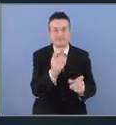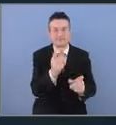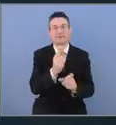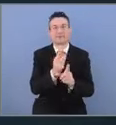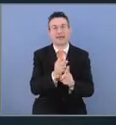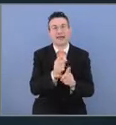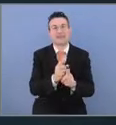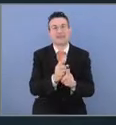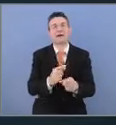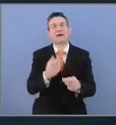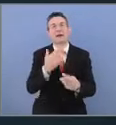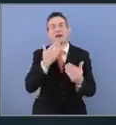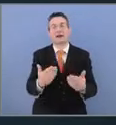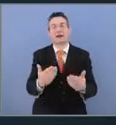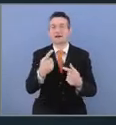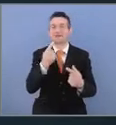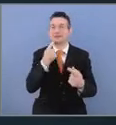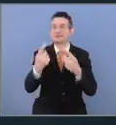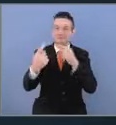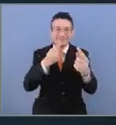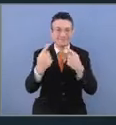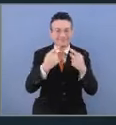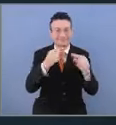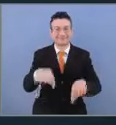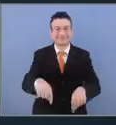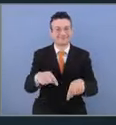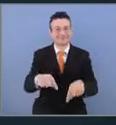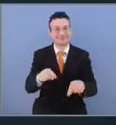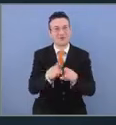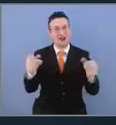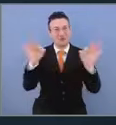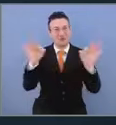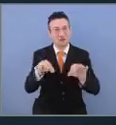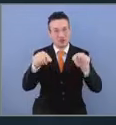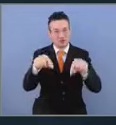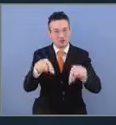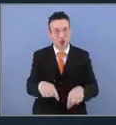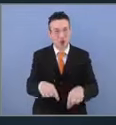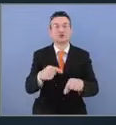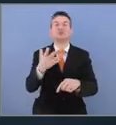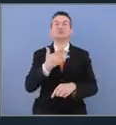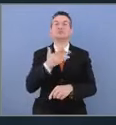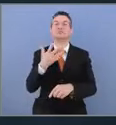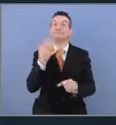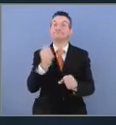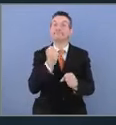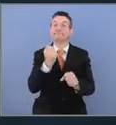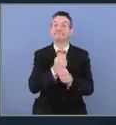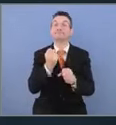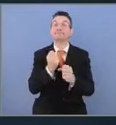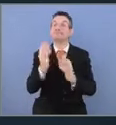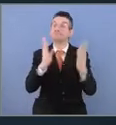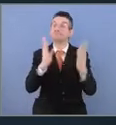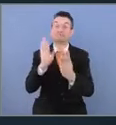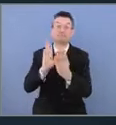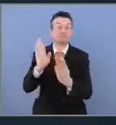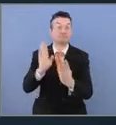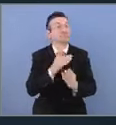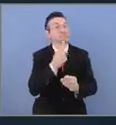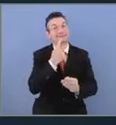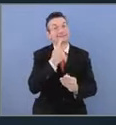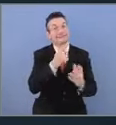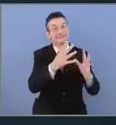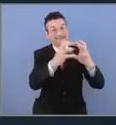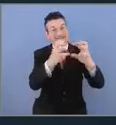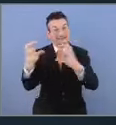di confronto come questi, anche grazie soprattutto al lavoro appunto di confronto con gli stakeholder. Saluto tutti, vedo collegato anche il